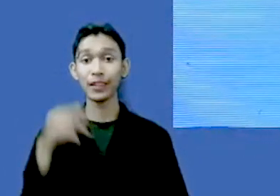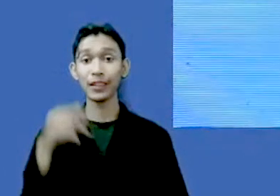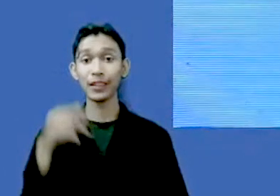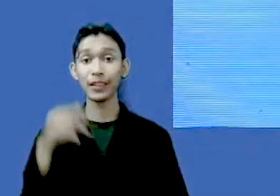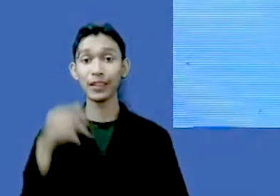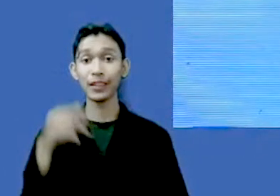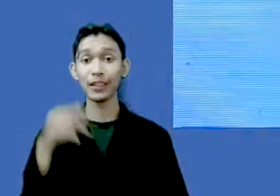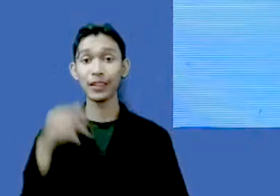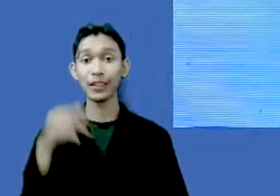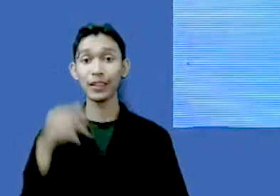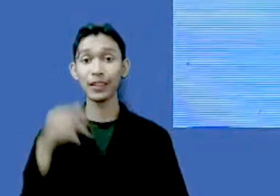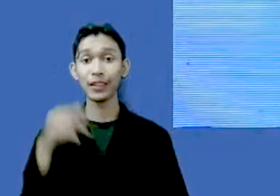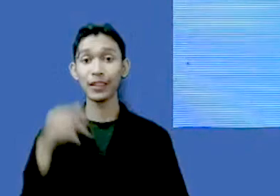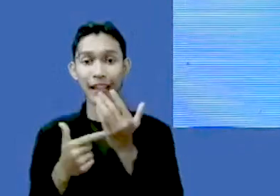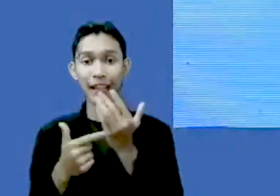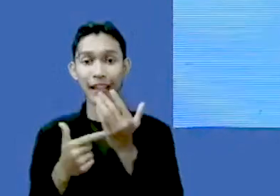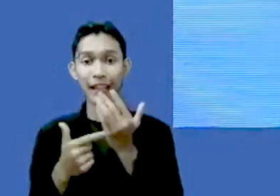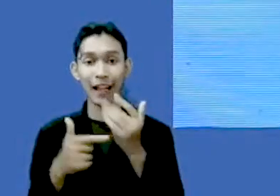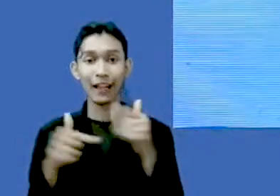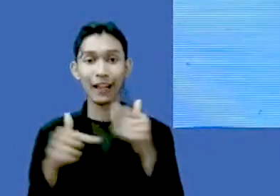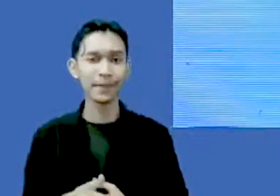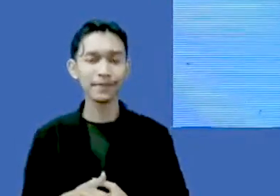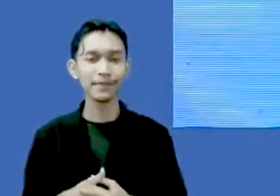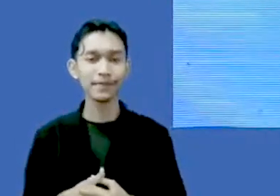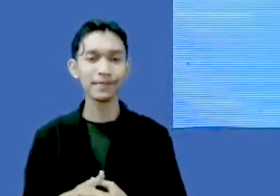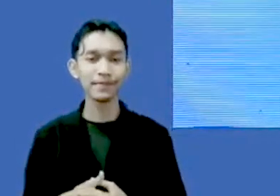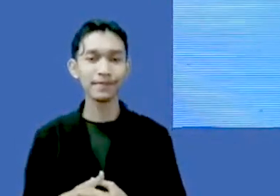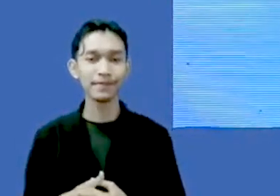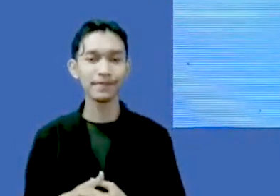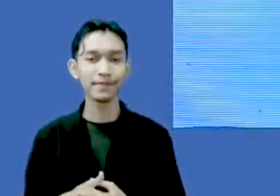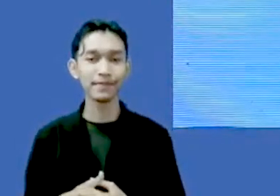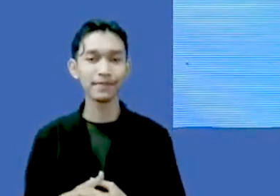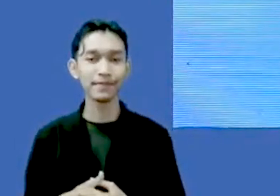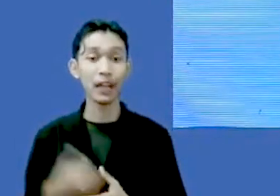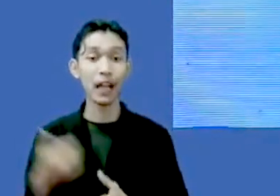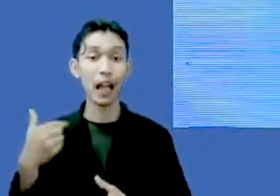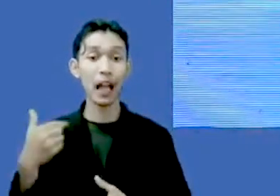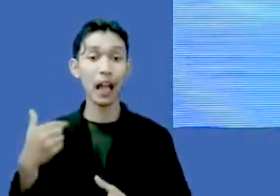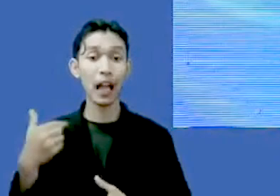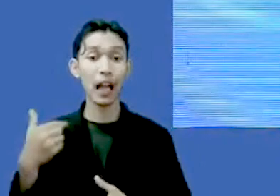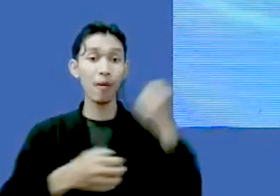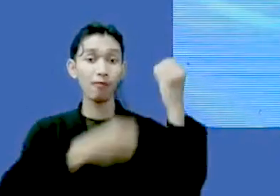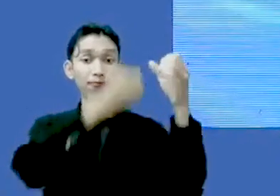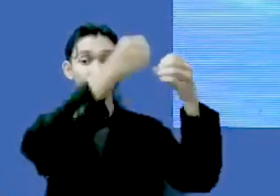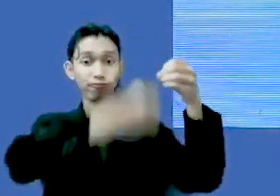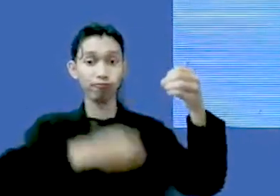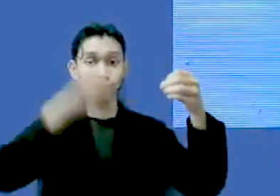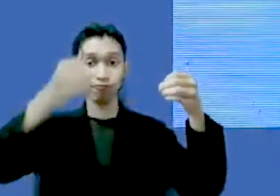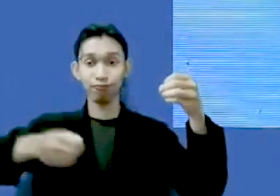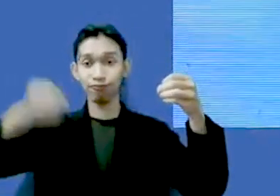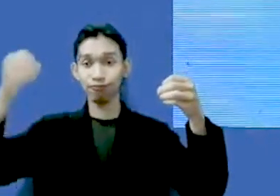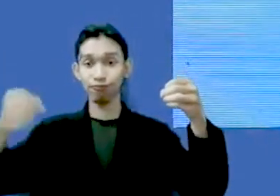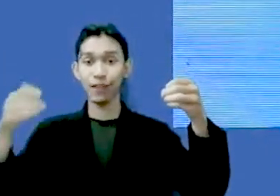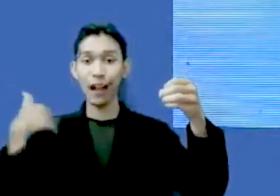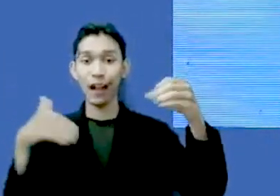adalah ini kayak rumah ada atap ada pilar dan ada pondasi atapnya adalah